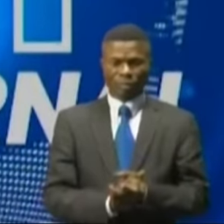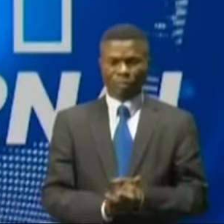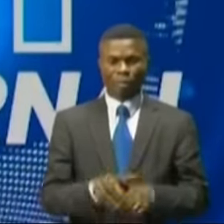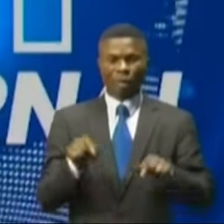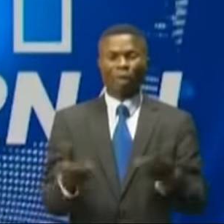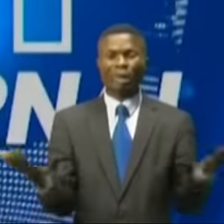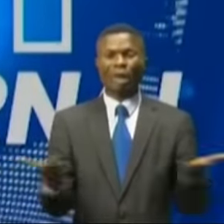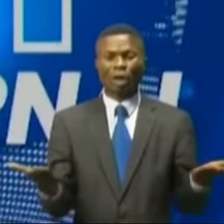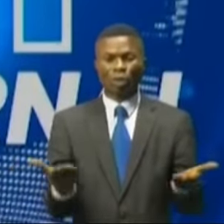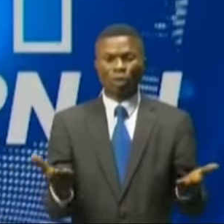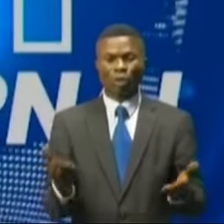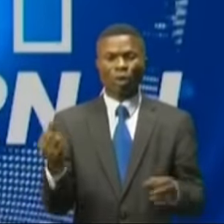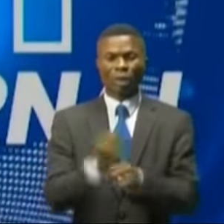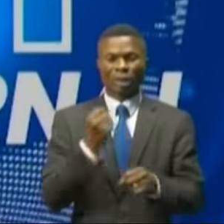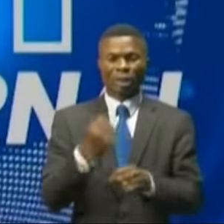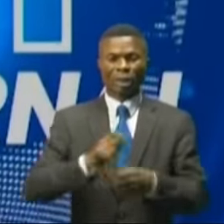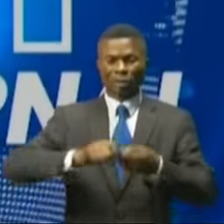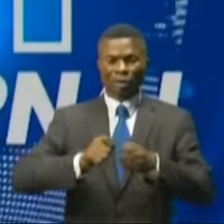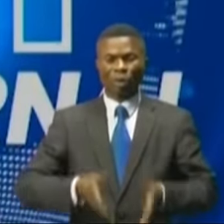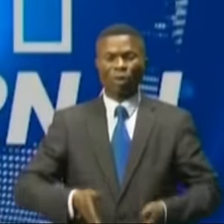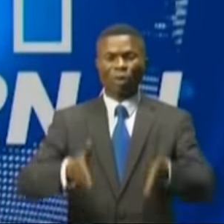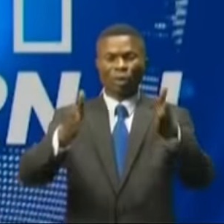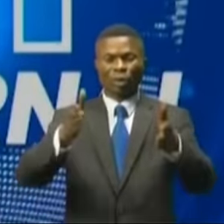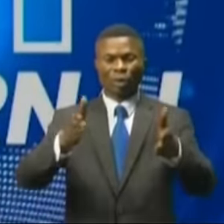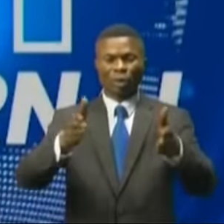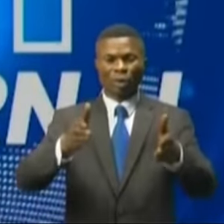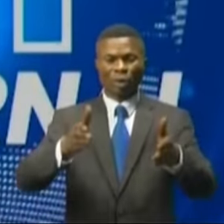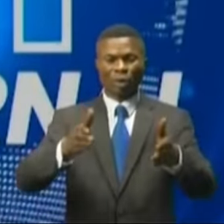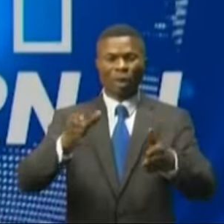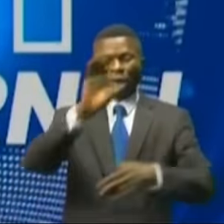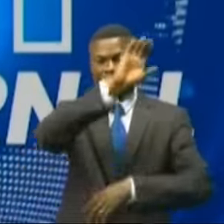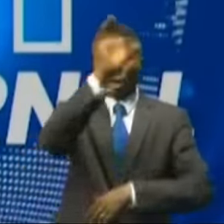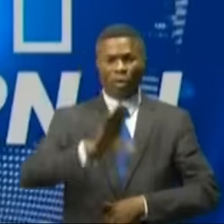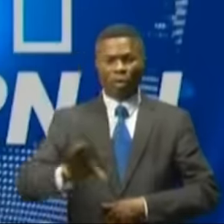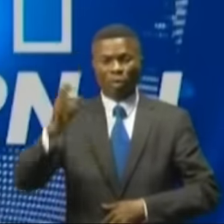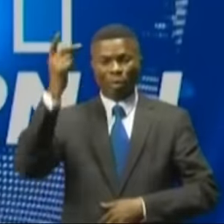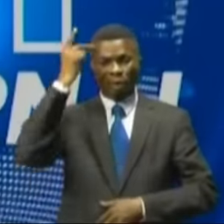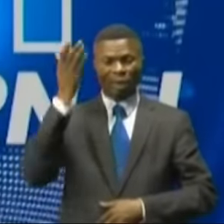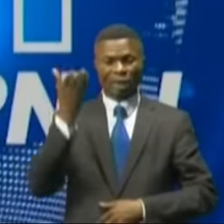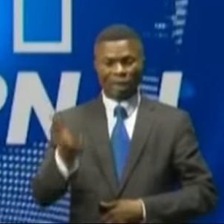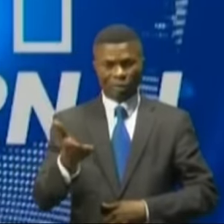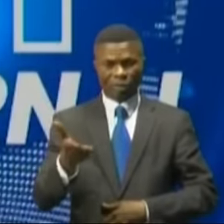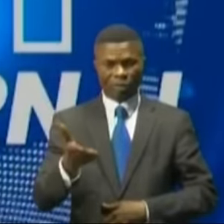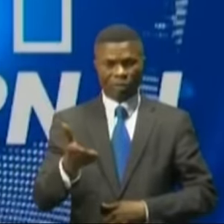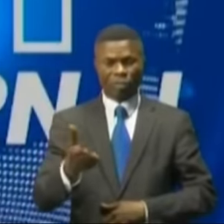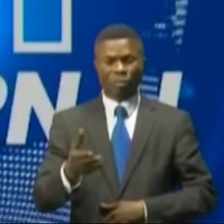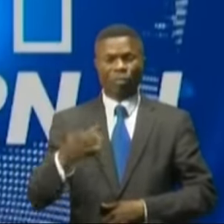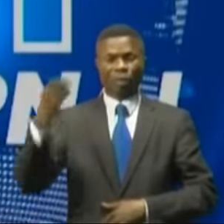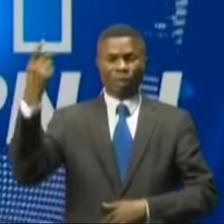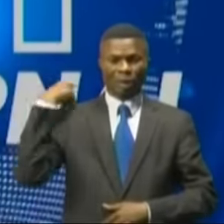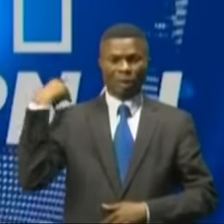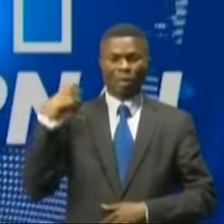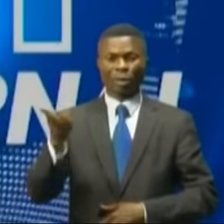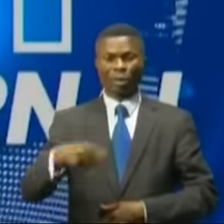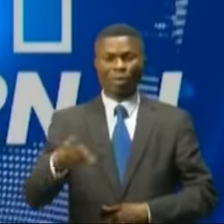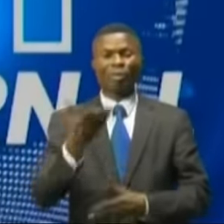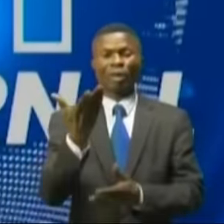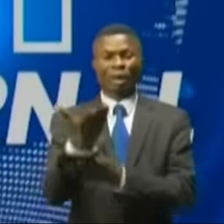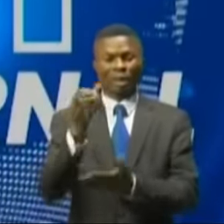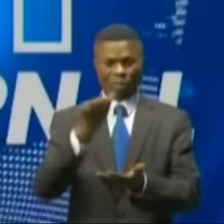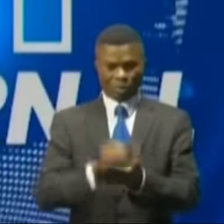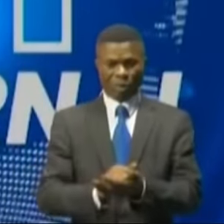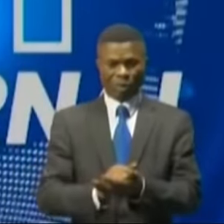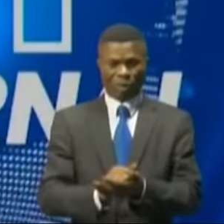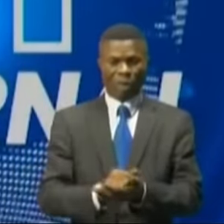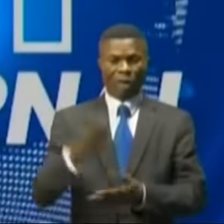avec les travaux de réhabilitation des avenues de certaines municipalités de la capitale? Les élus provinciaux s'interrogent à ce sujet.